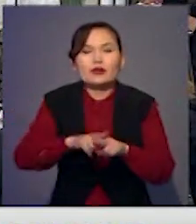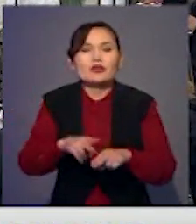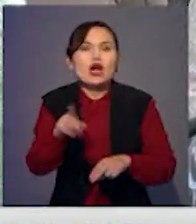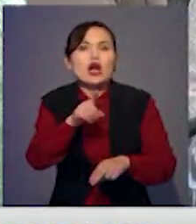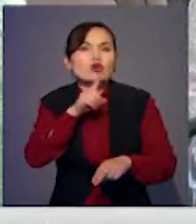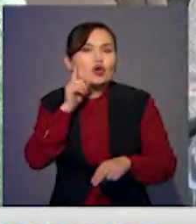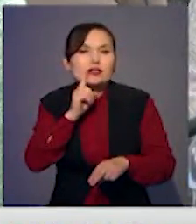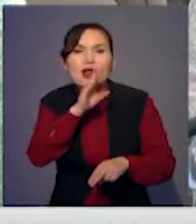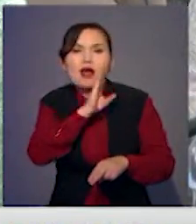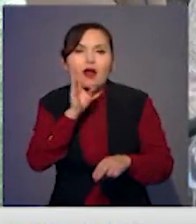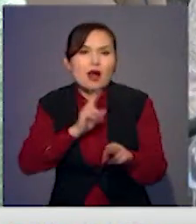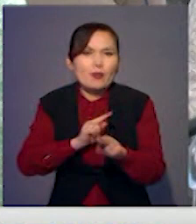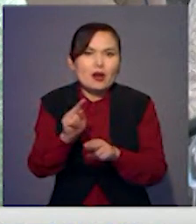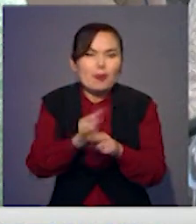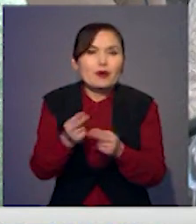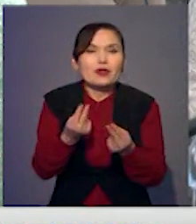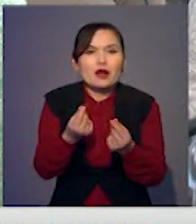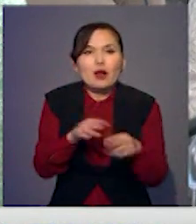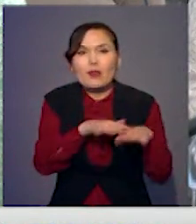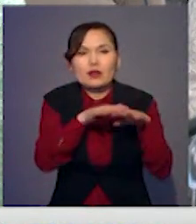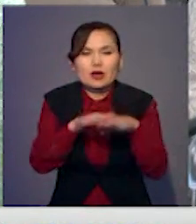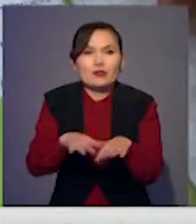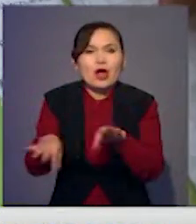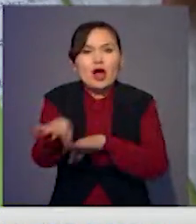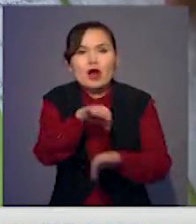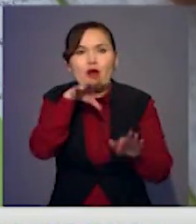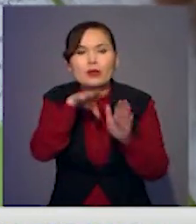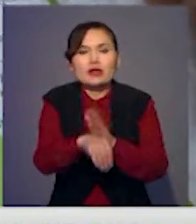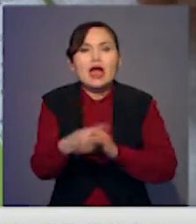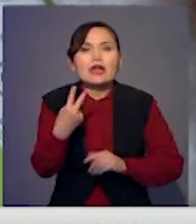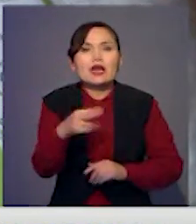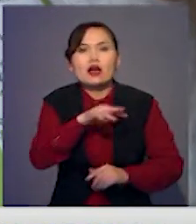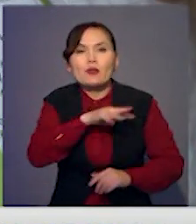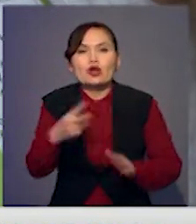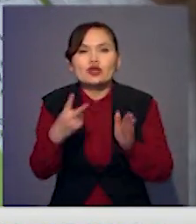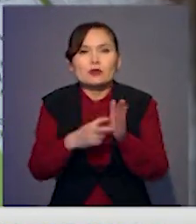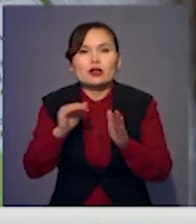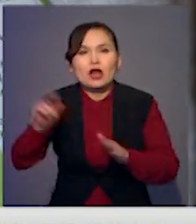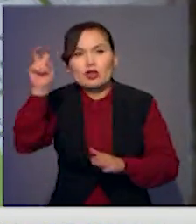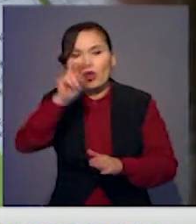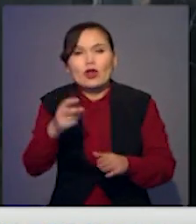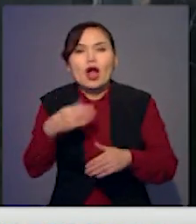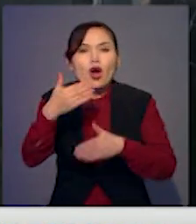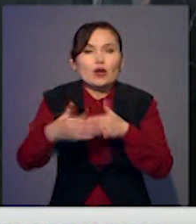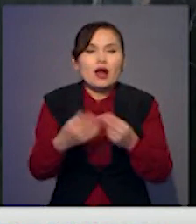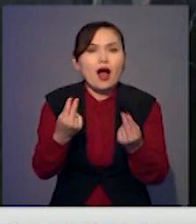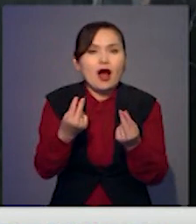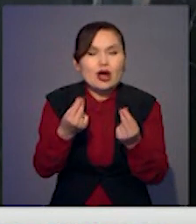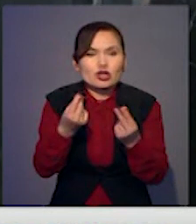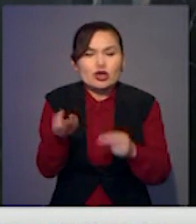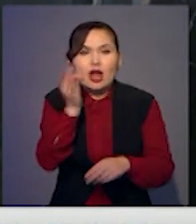пен нарықты дамыту сынды қаржылық емес шаралар шеңберінде 2 миллион 700 мың долларға жуық қаржы